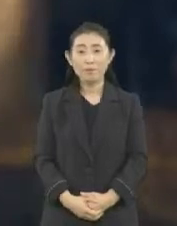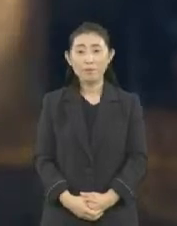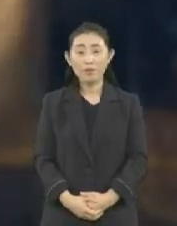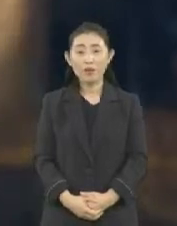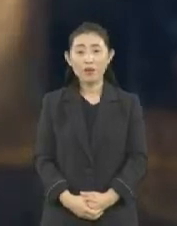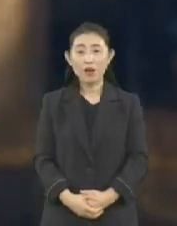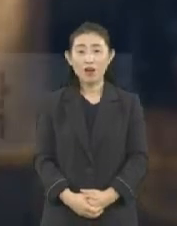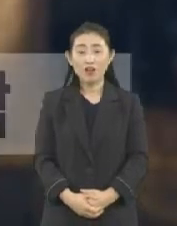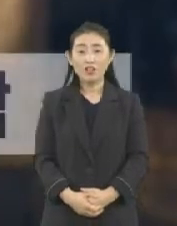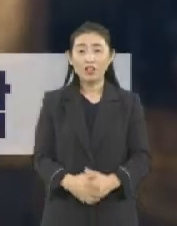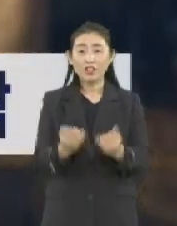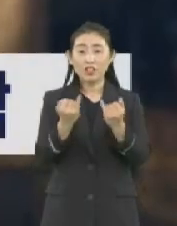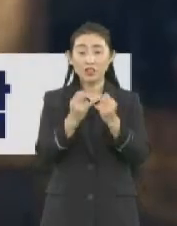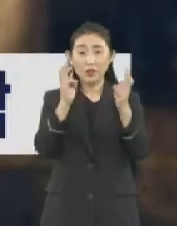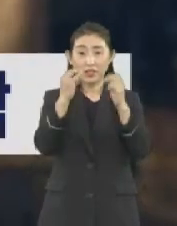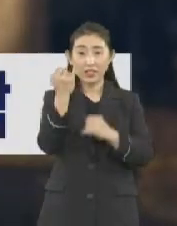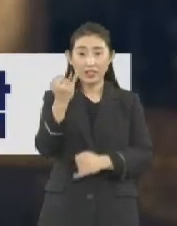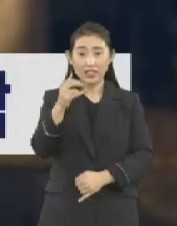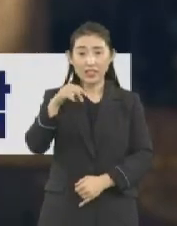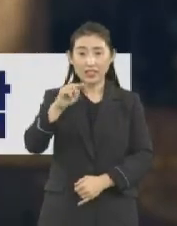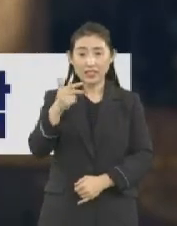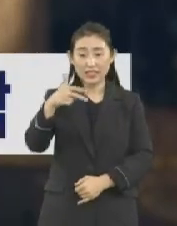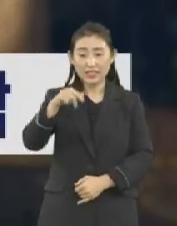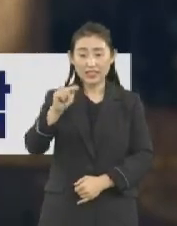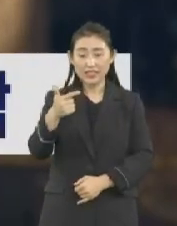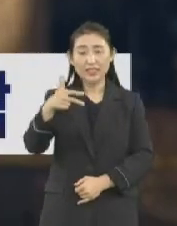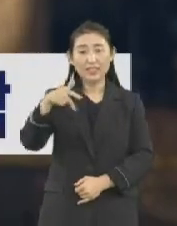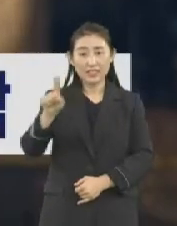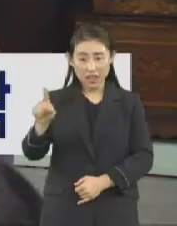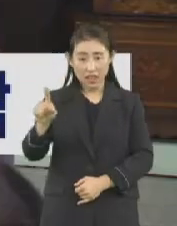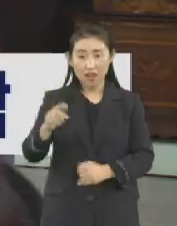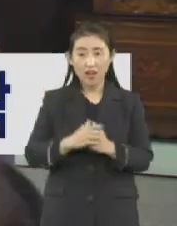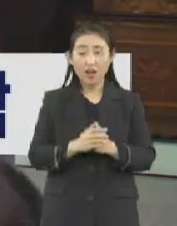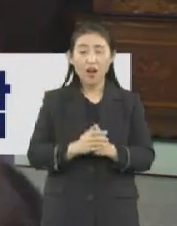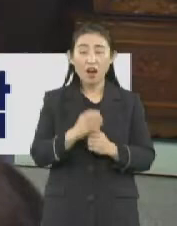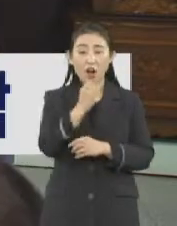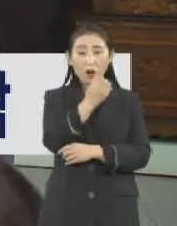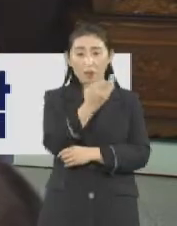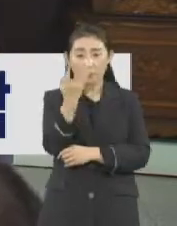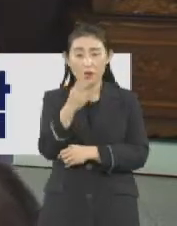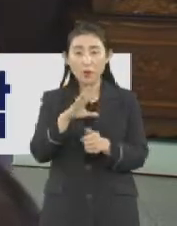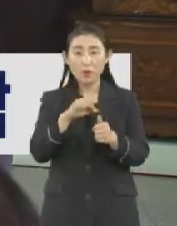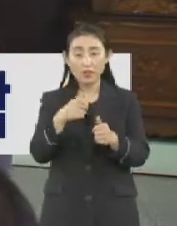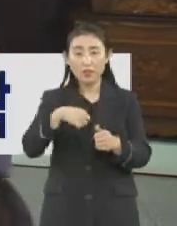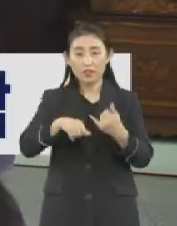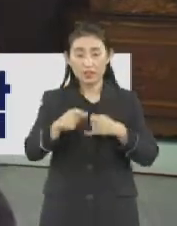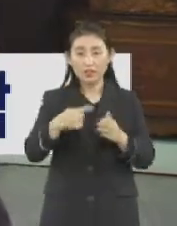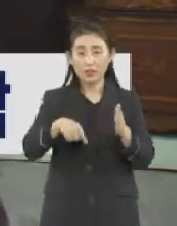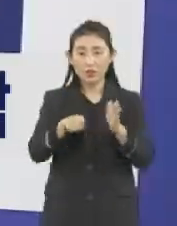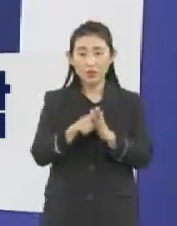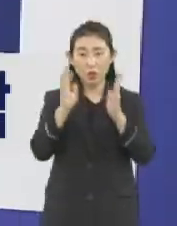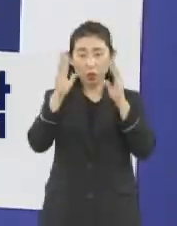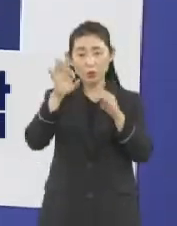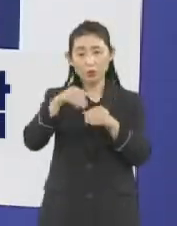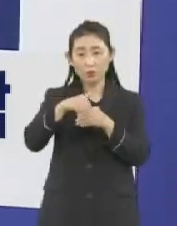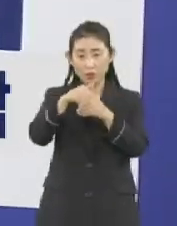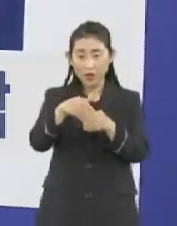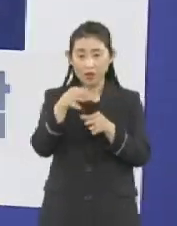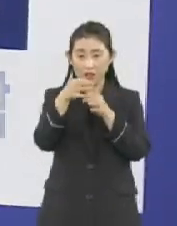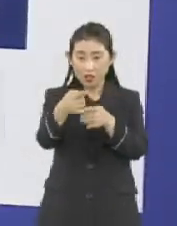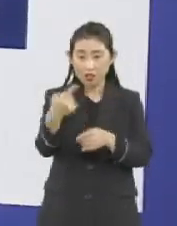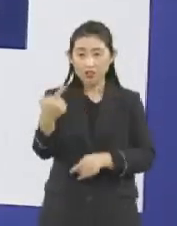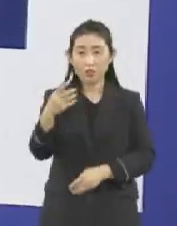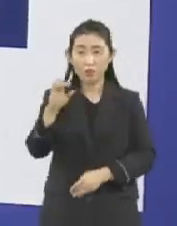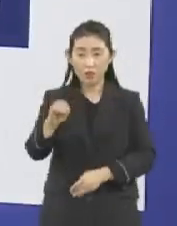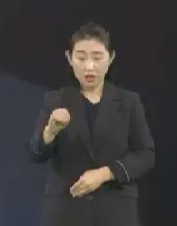모교 언론인 클럽은 여성 기업인 인신 신자 회장이 언론인 자녀 장학금을 위해 1000만 원을 기탁했다 고 밝혔습니다 신